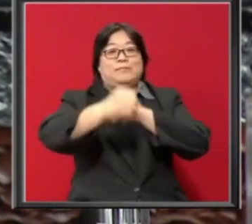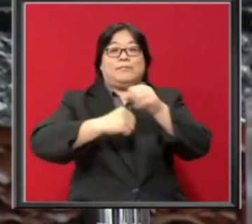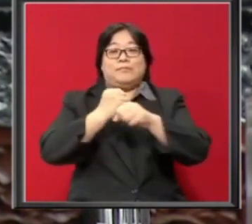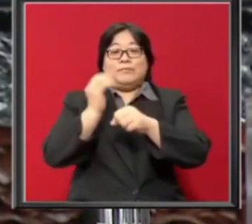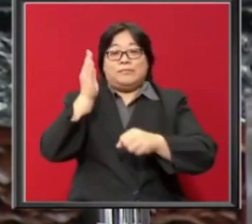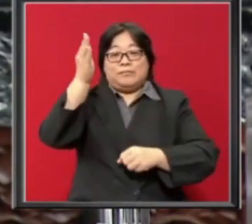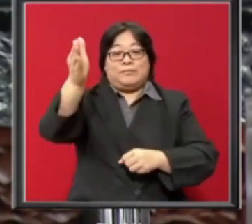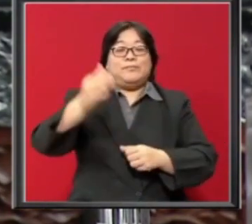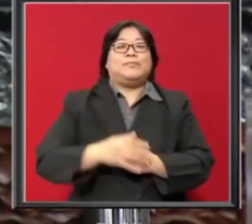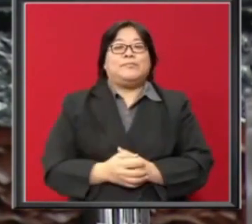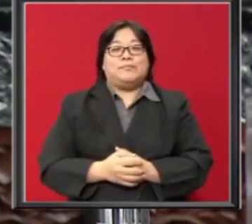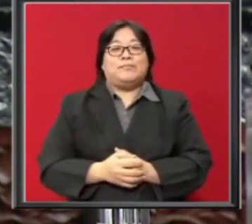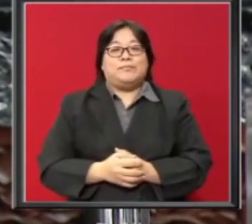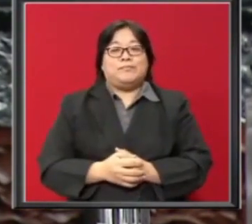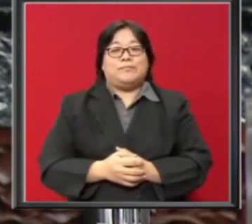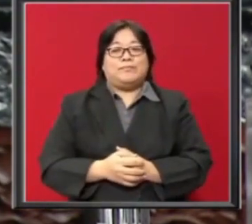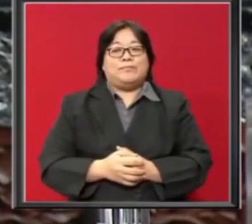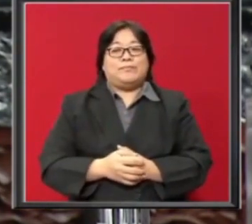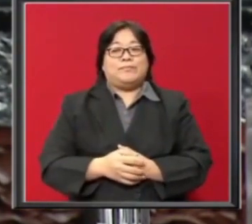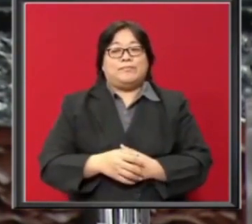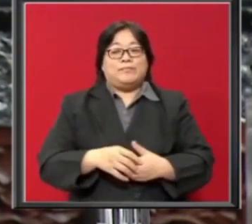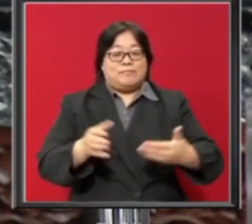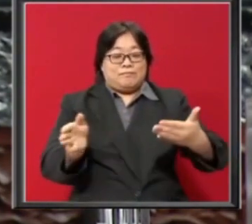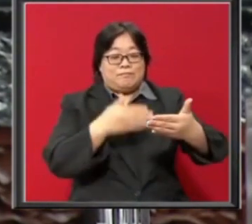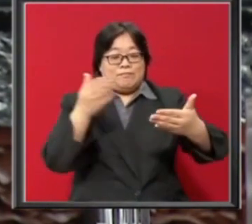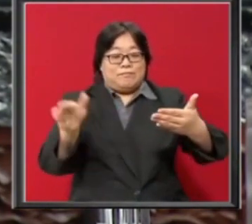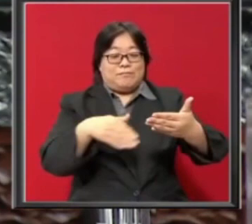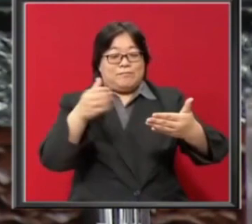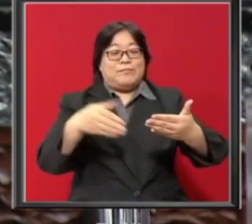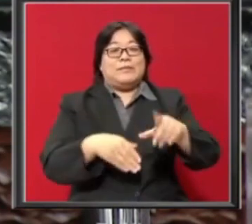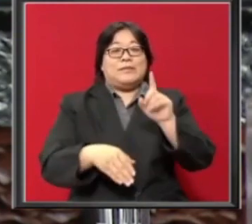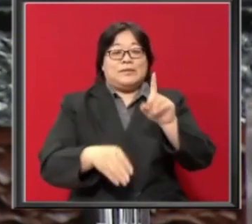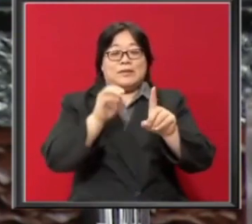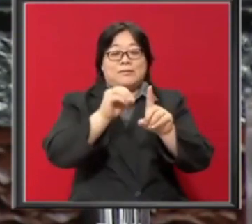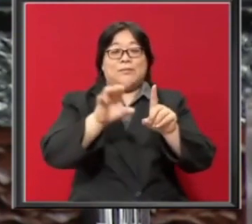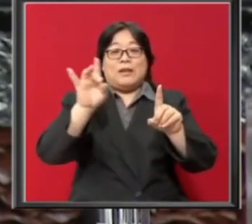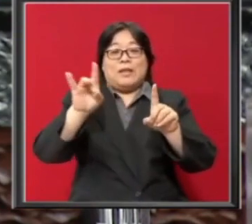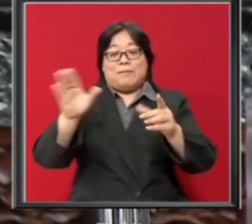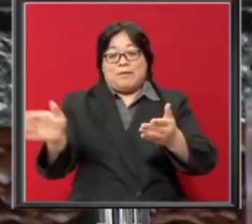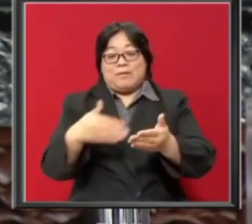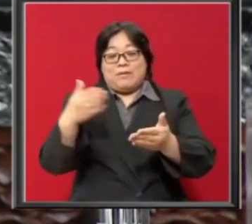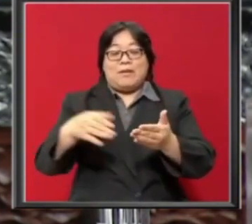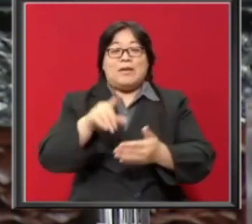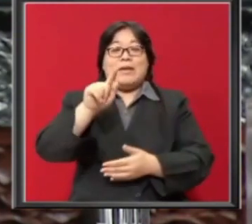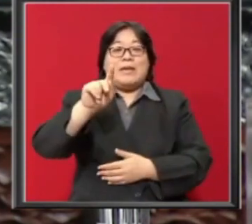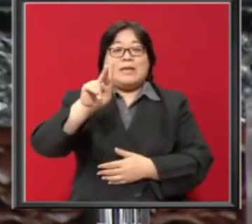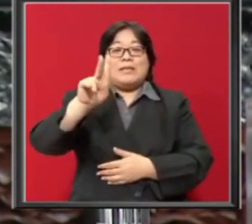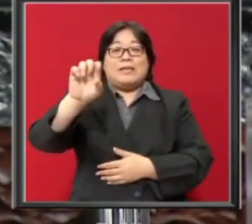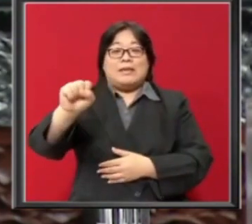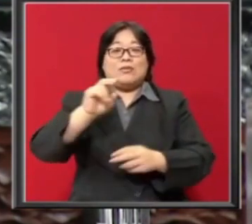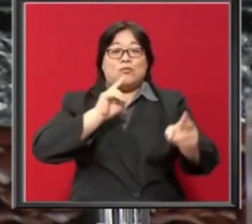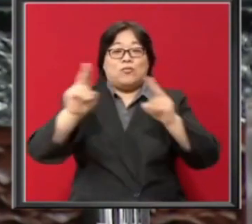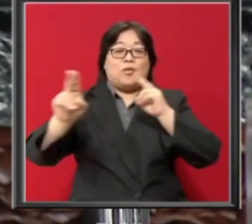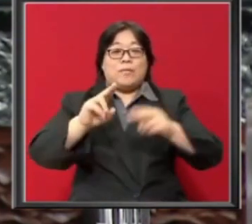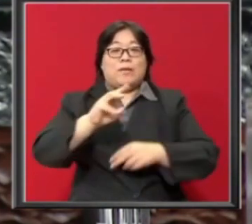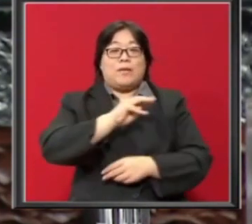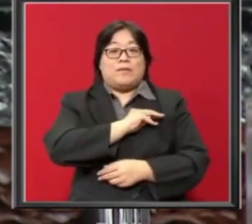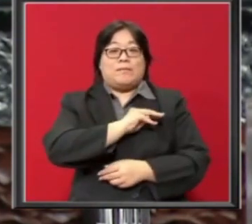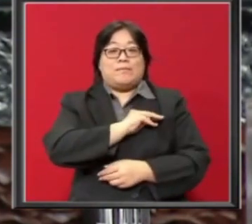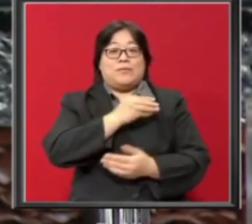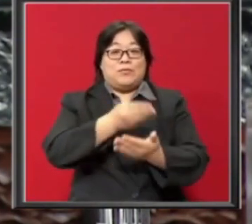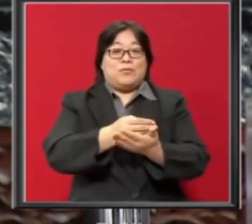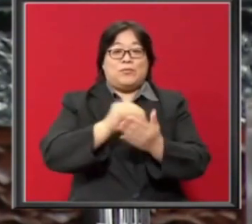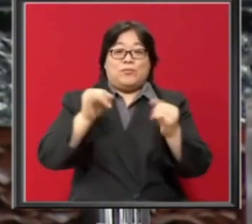untuk tahun depan membaca 180.co 108 muka sugard teks ucapan mencuci kuangan